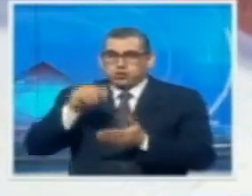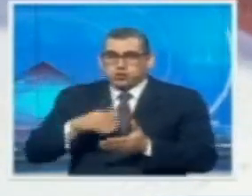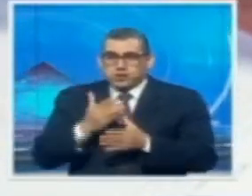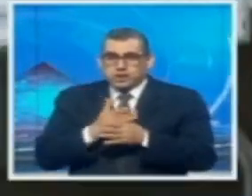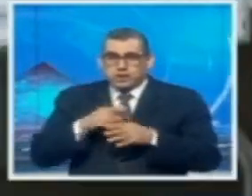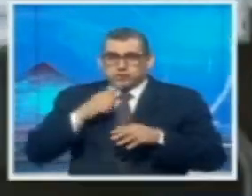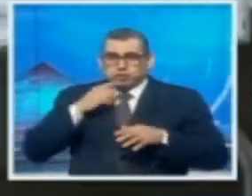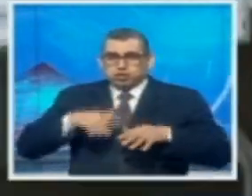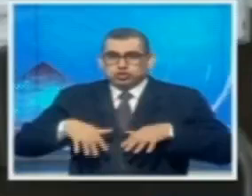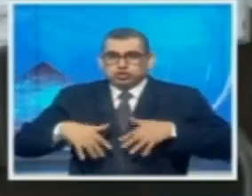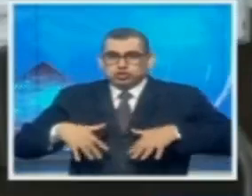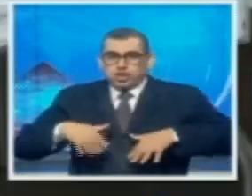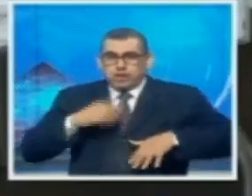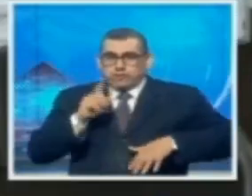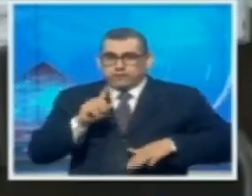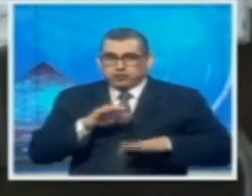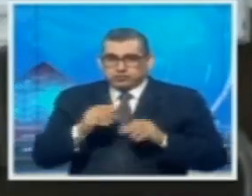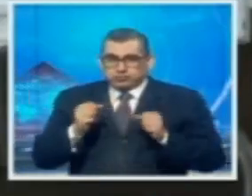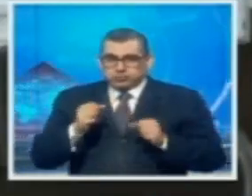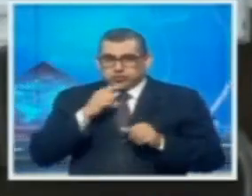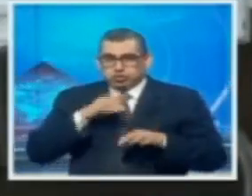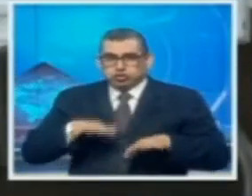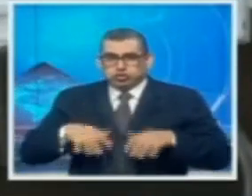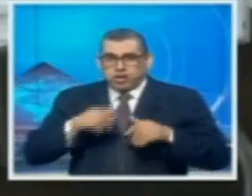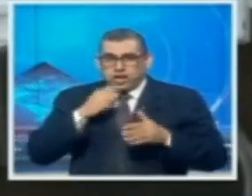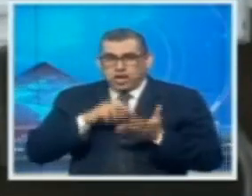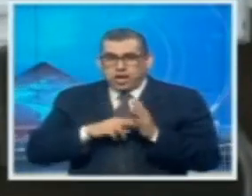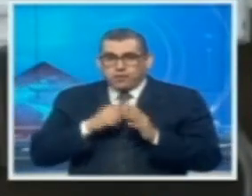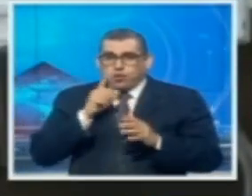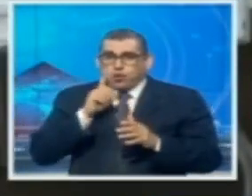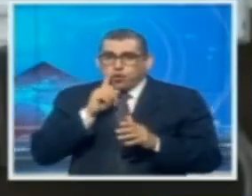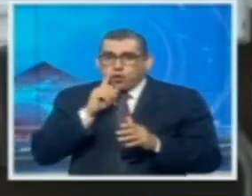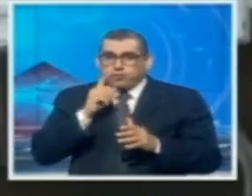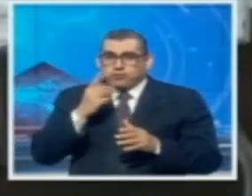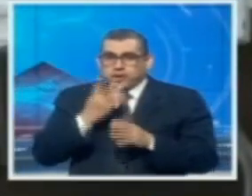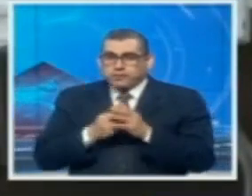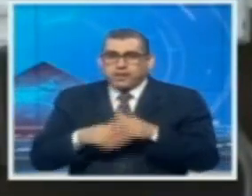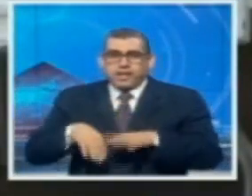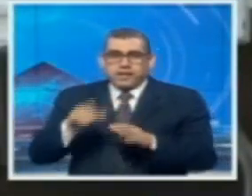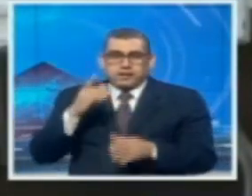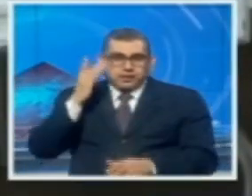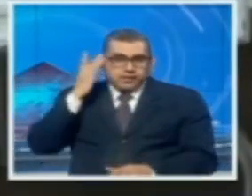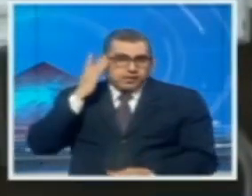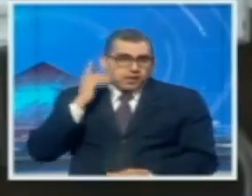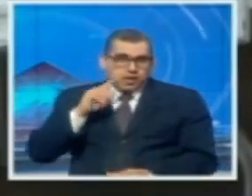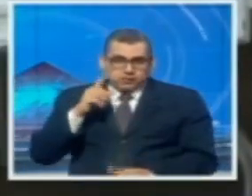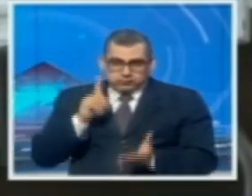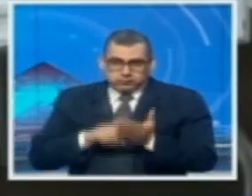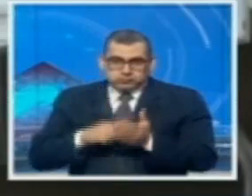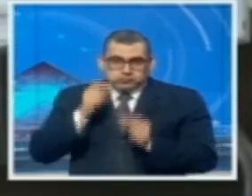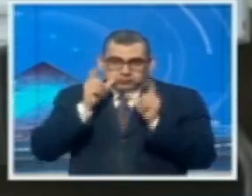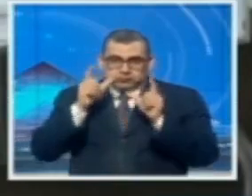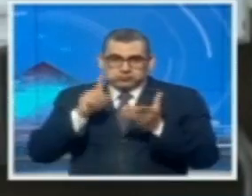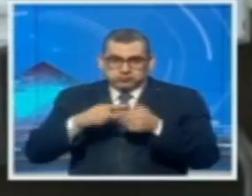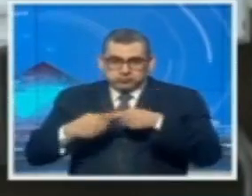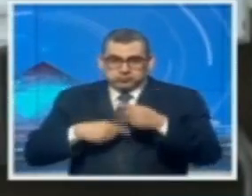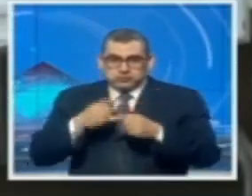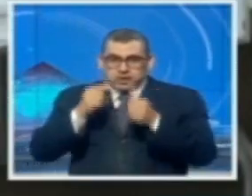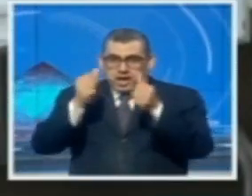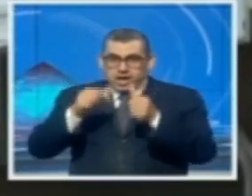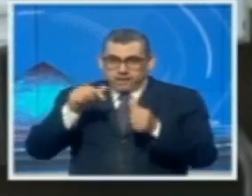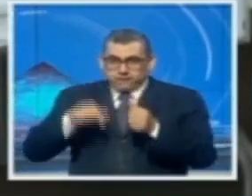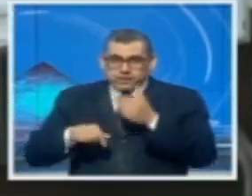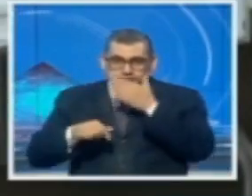فدي رساله من عندنا هنا، بنقول مفيش ام تغفل عن الحملات بتاعتنا، وتتابع مع الاعلام وتتابع